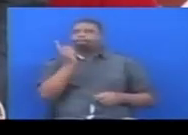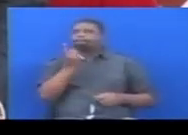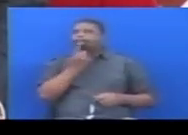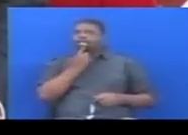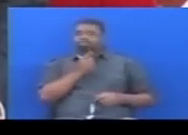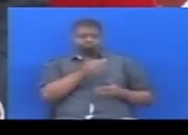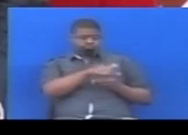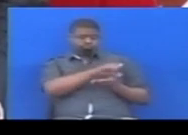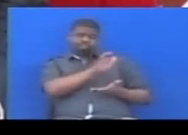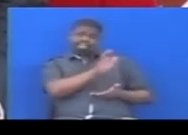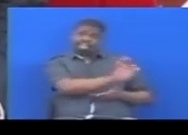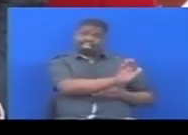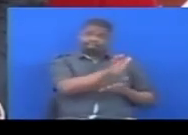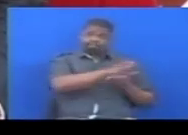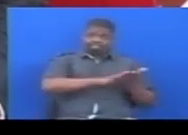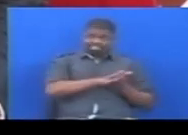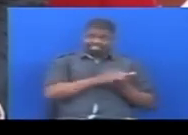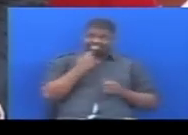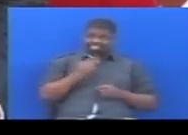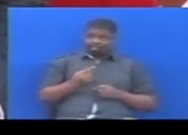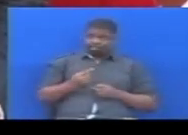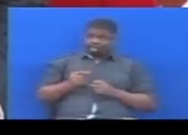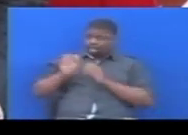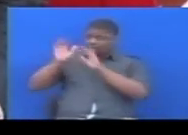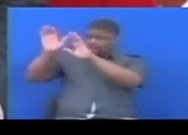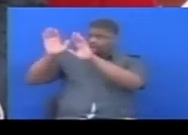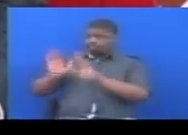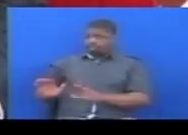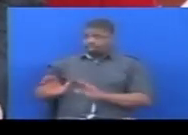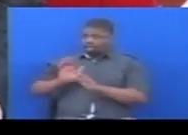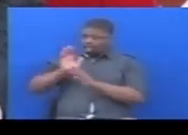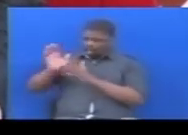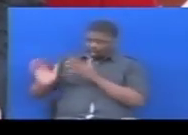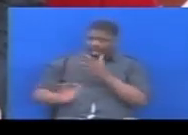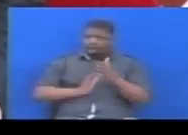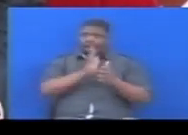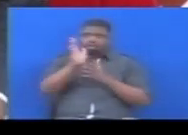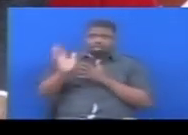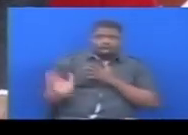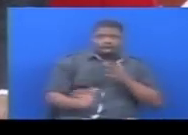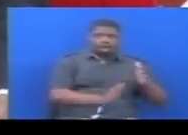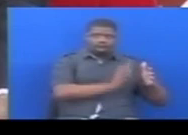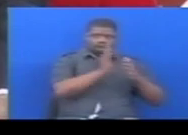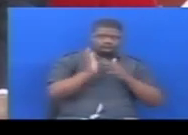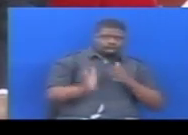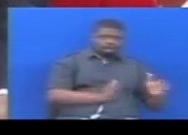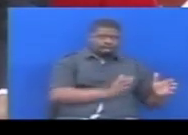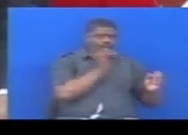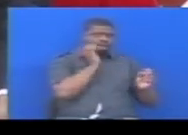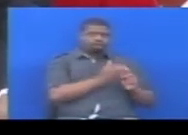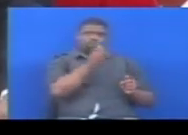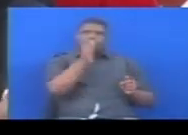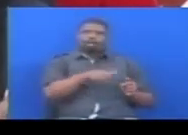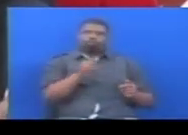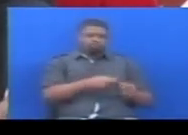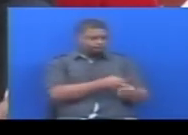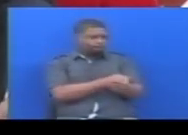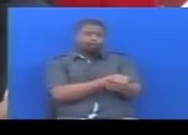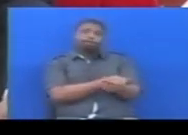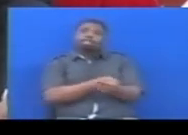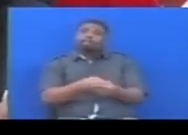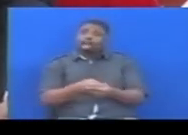kwamba wanaandaa kampeni mbalimbali kwa ajili ya kuhamasisha wananchi kujitokeza kupima VVU. Na serikali inasema ina